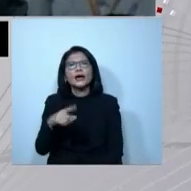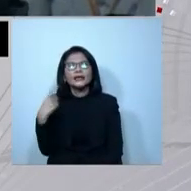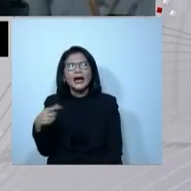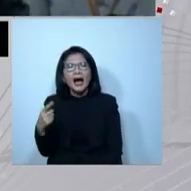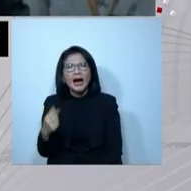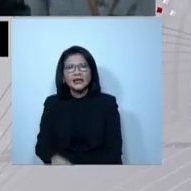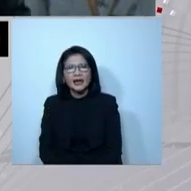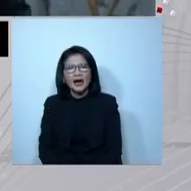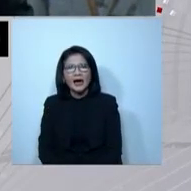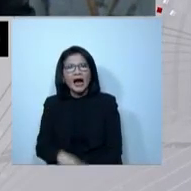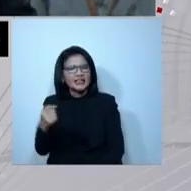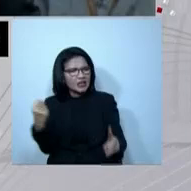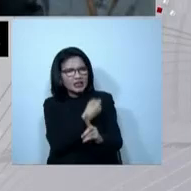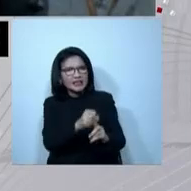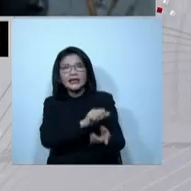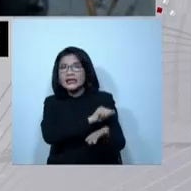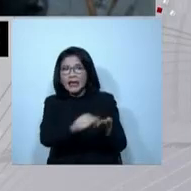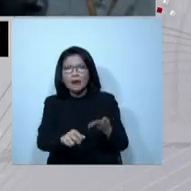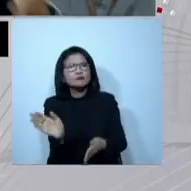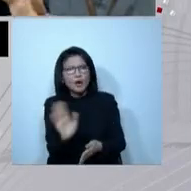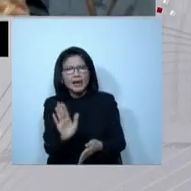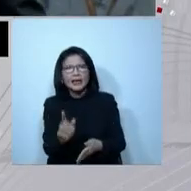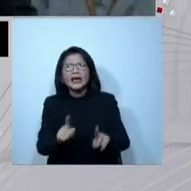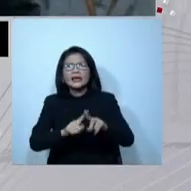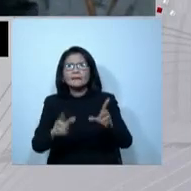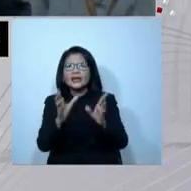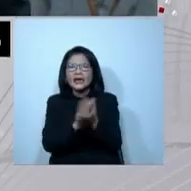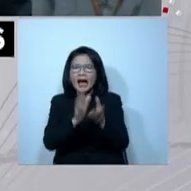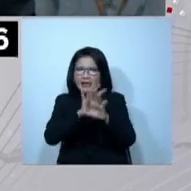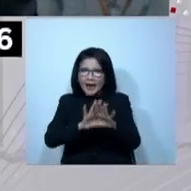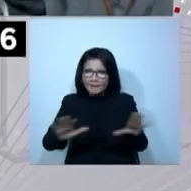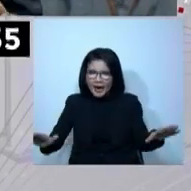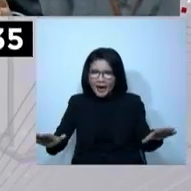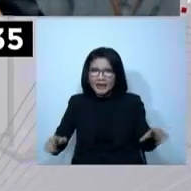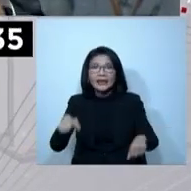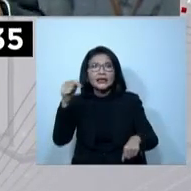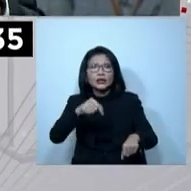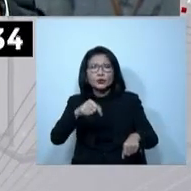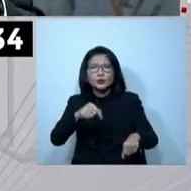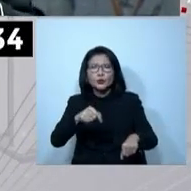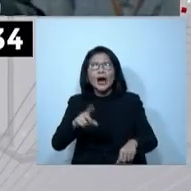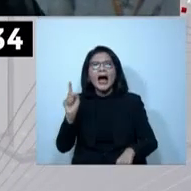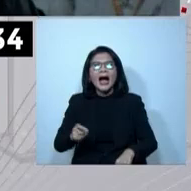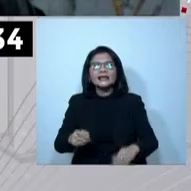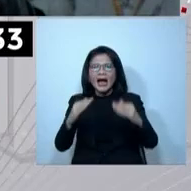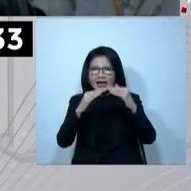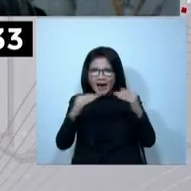Ya, jadi kami para panelis itu mengawalinya